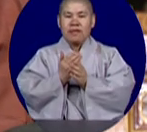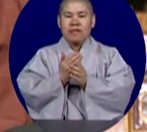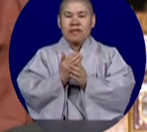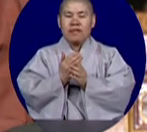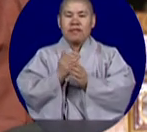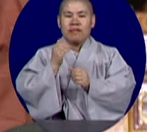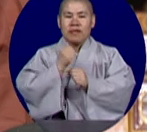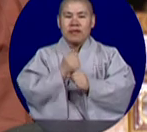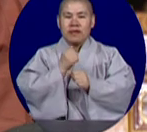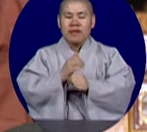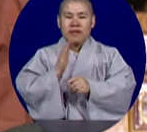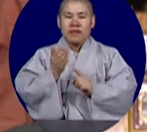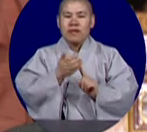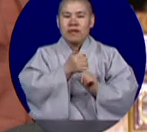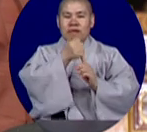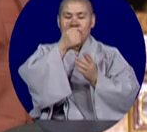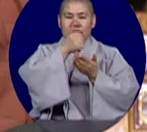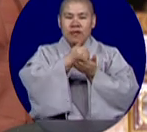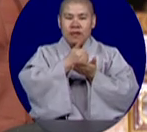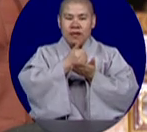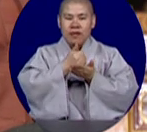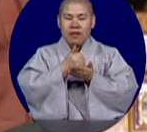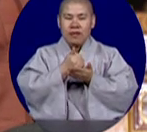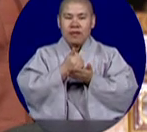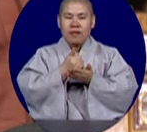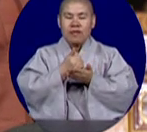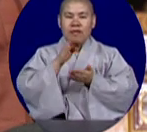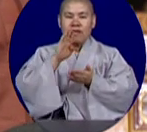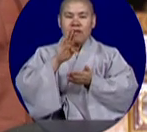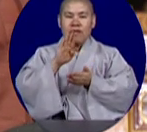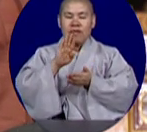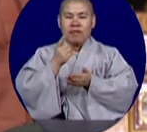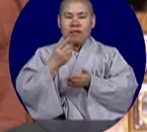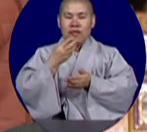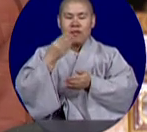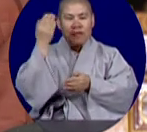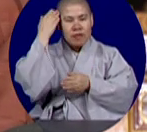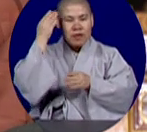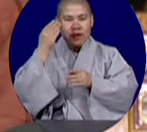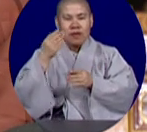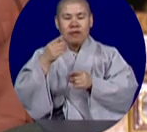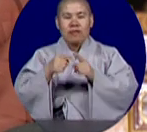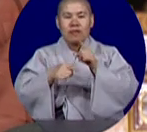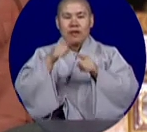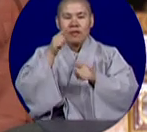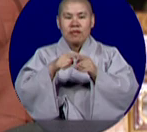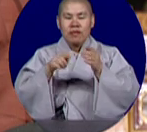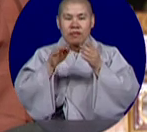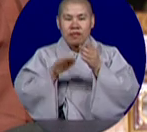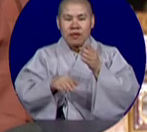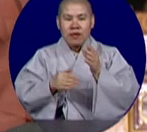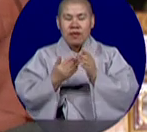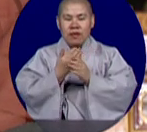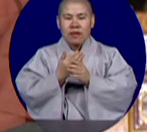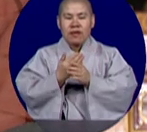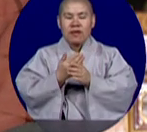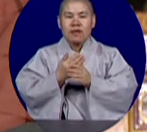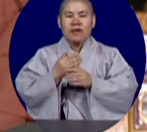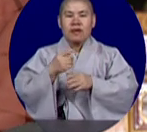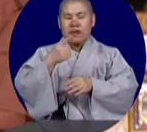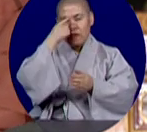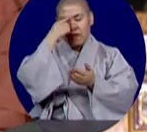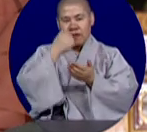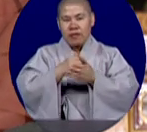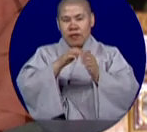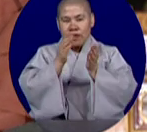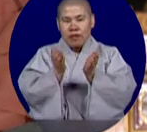개의 서가모니 부처님은 보리수나무에서 출연하셨고 승보는 녹야원에서 출연했거든요.